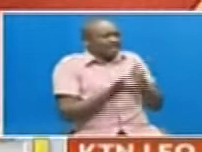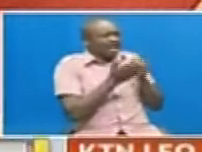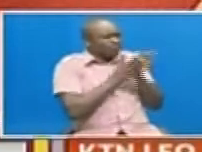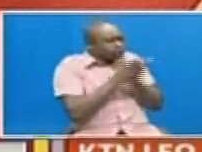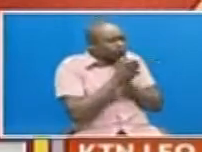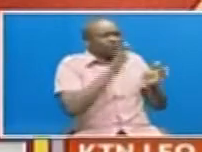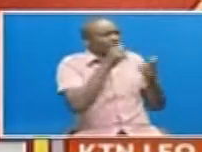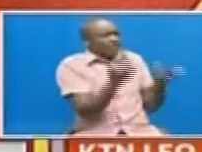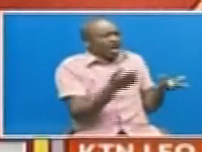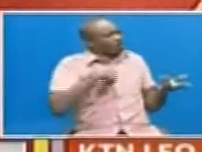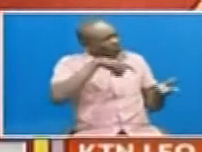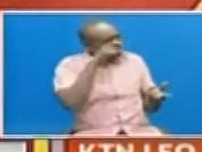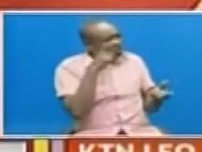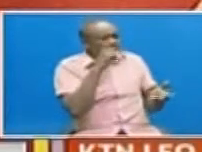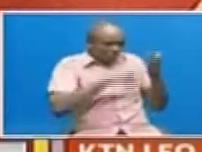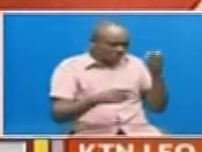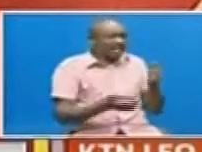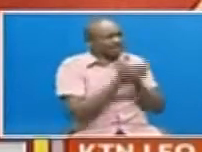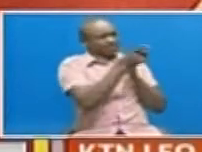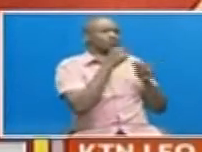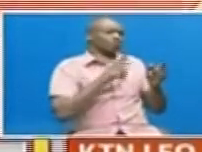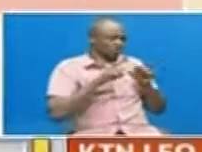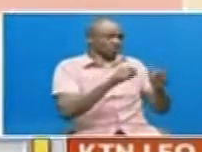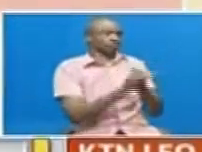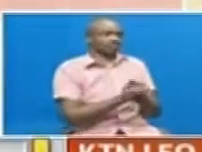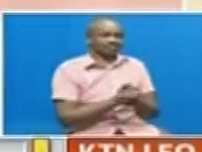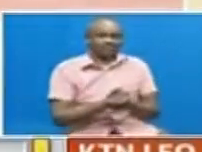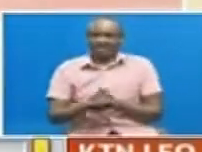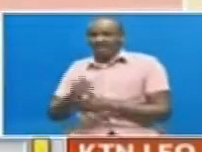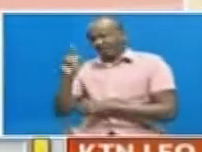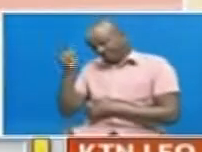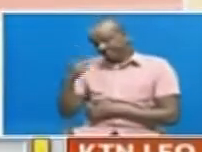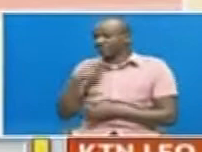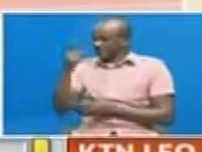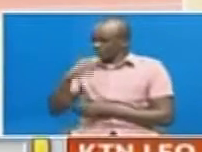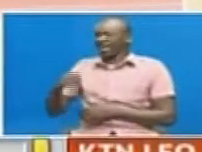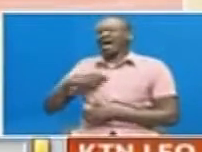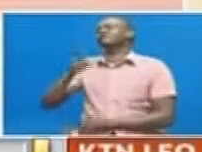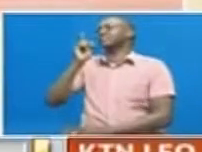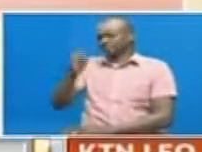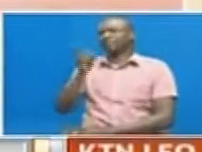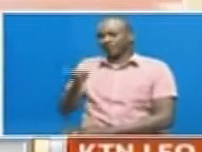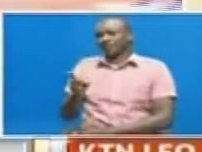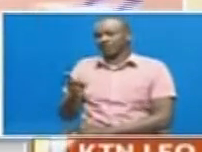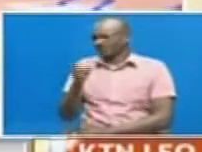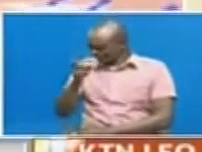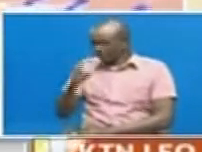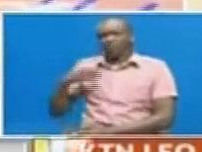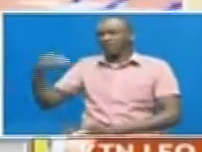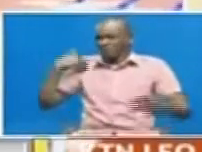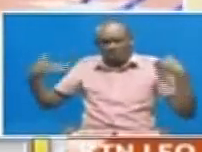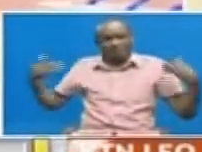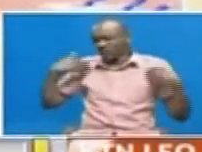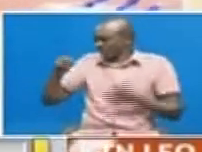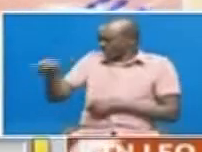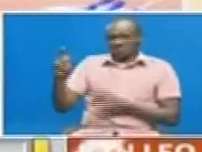haswa ambayo yalichangia pengine ushindi huo? Mwanzo kabisa naweza kusema ni ile nidhamu ambayo tumewekeza katika timu. Mm-hmm. Hatuna usumbufu kutoka wachezaji